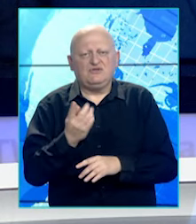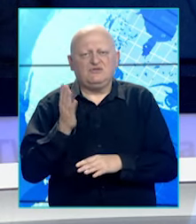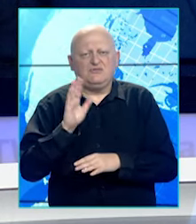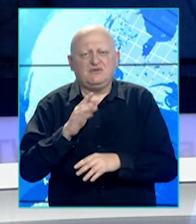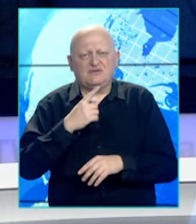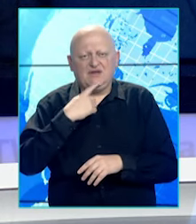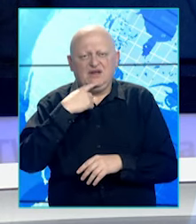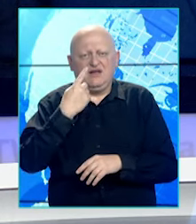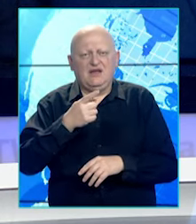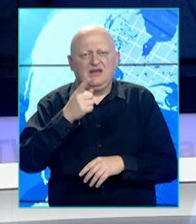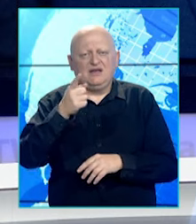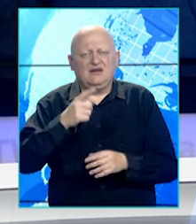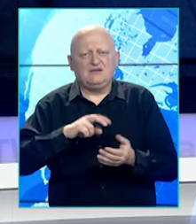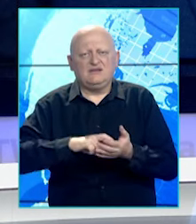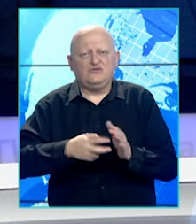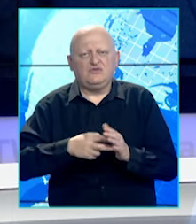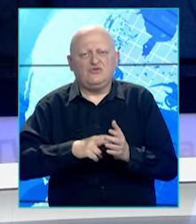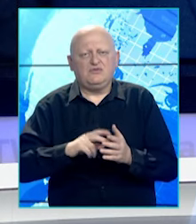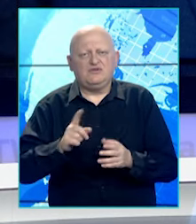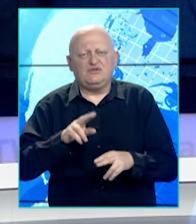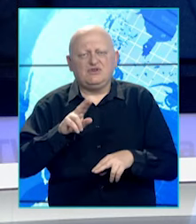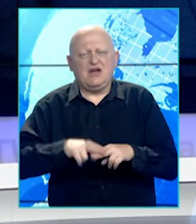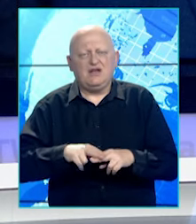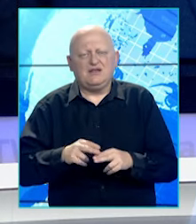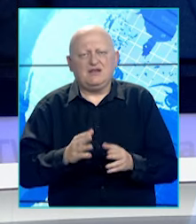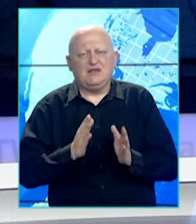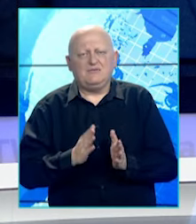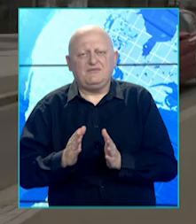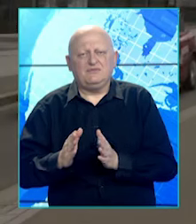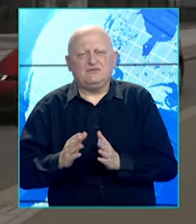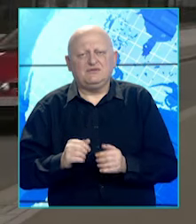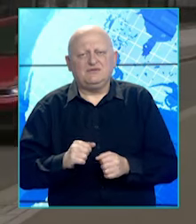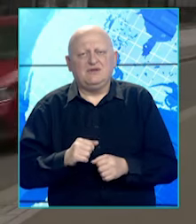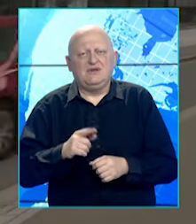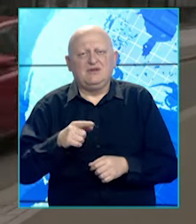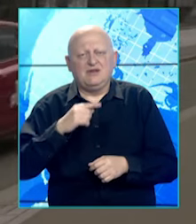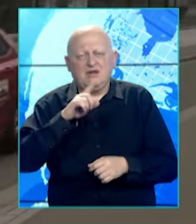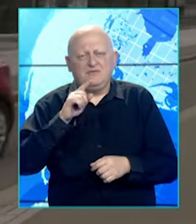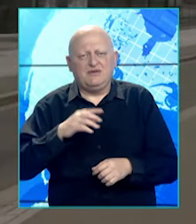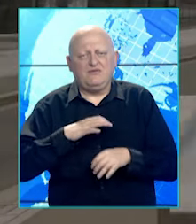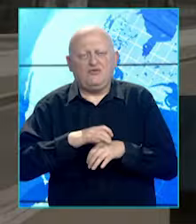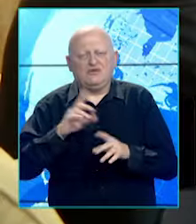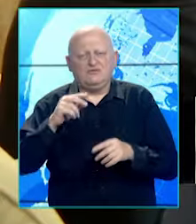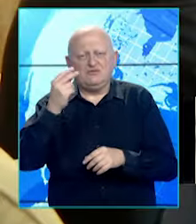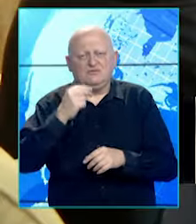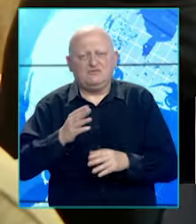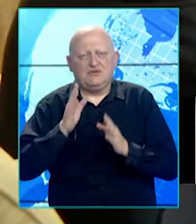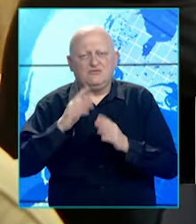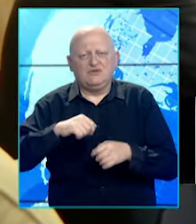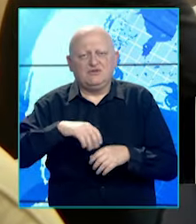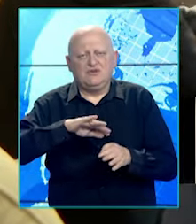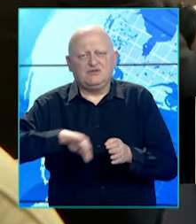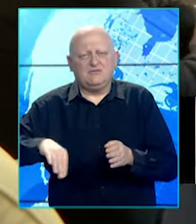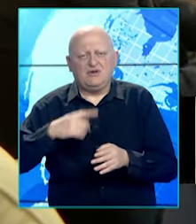odluka visokog predstavnika. Kazao je da je to ne politički, već pravni proces. Na pitanje vodi li Republiku Srpsku na